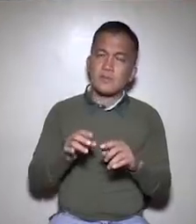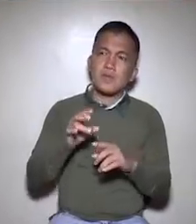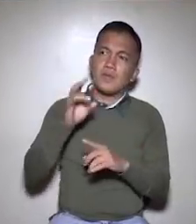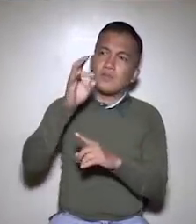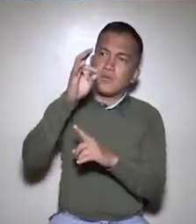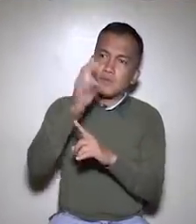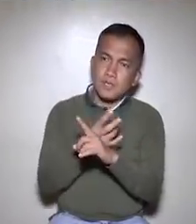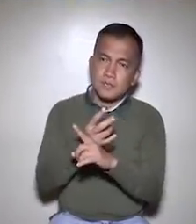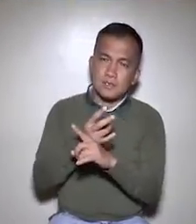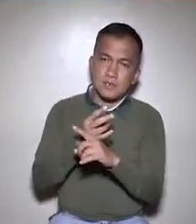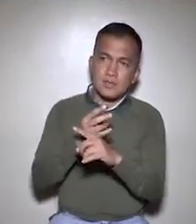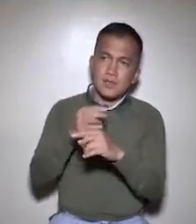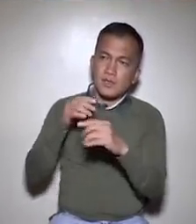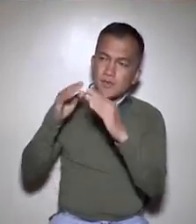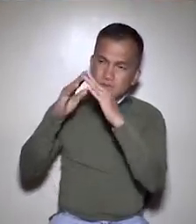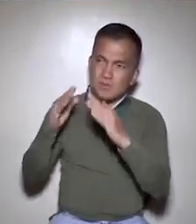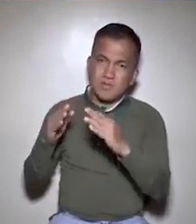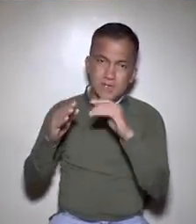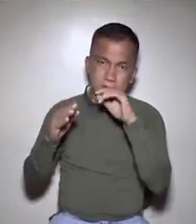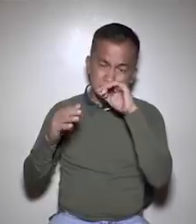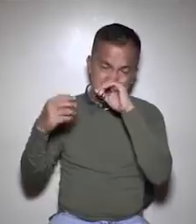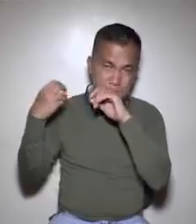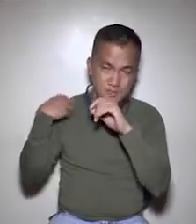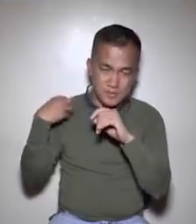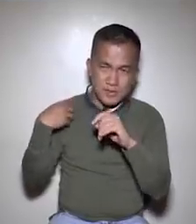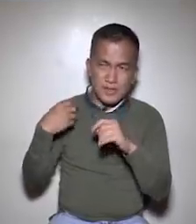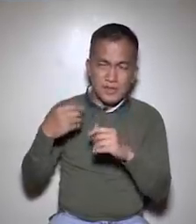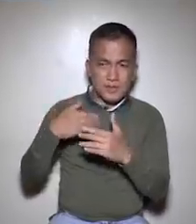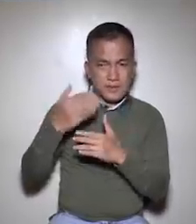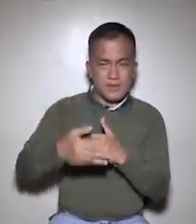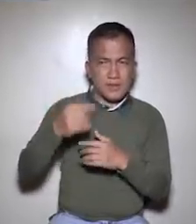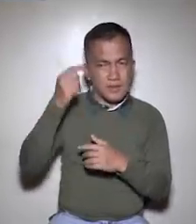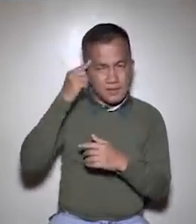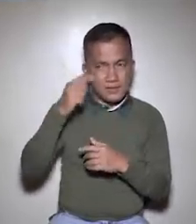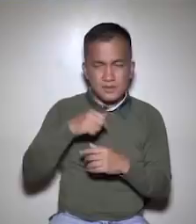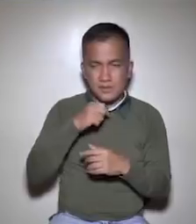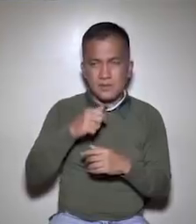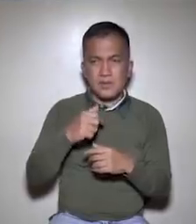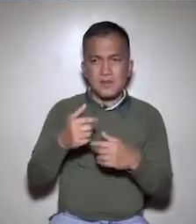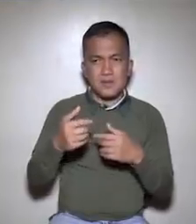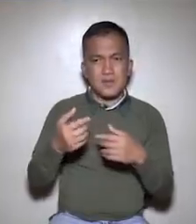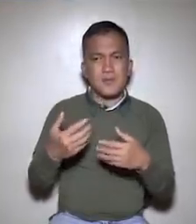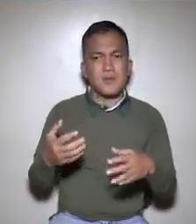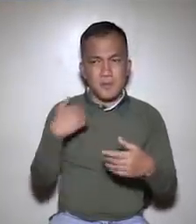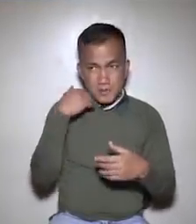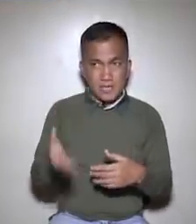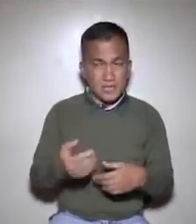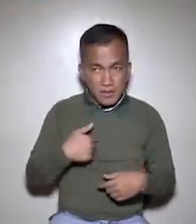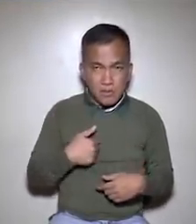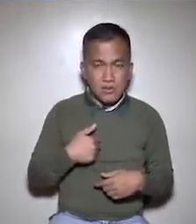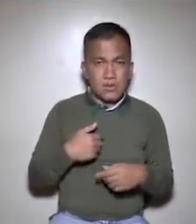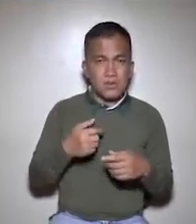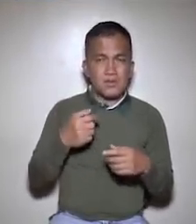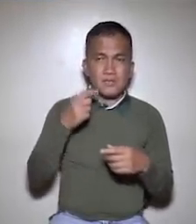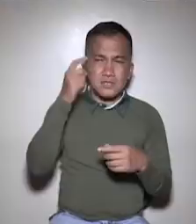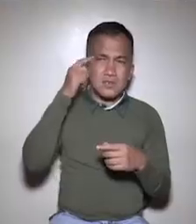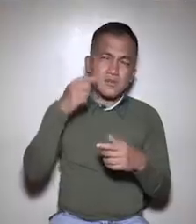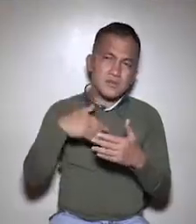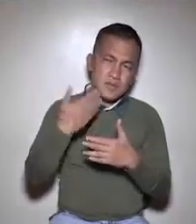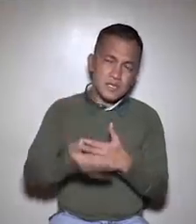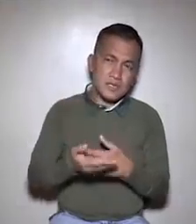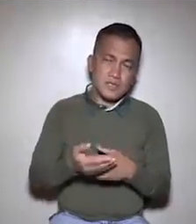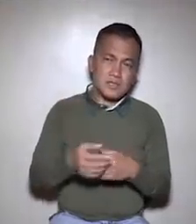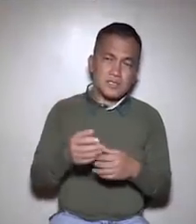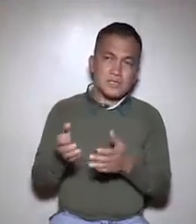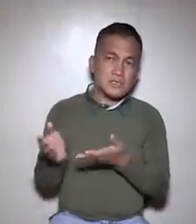7 buwan po ako nakatira sa amo ko po. Tapos akala ko doon na po yung katapusan ko na po, namamatay na ako doon.